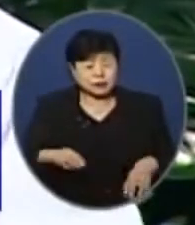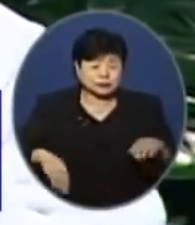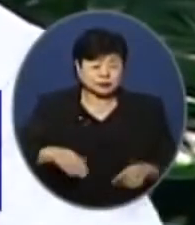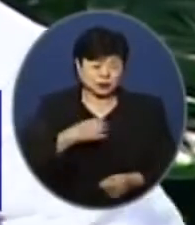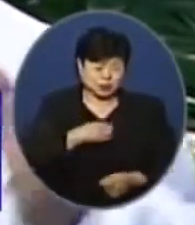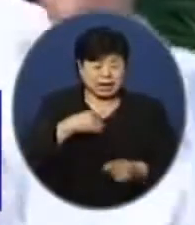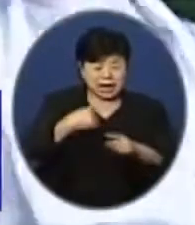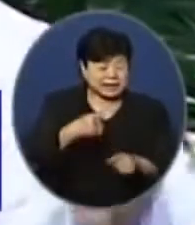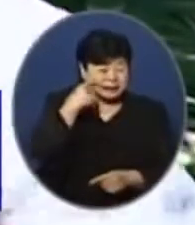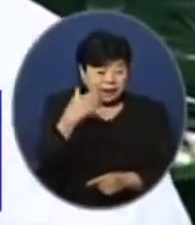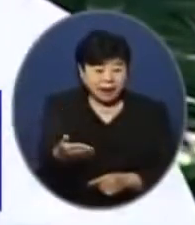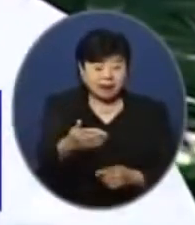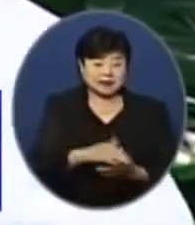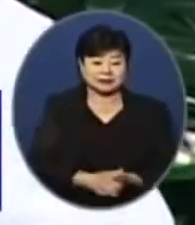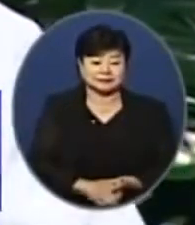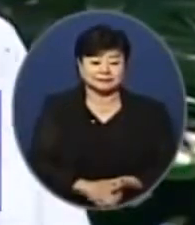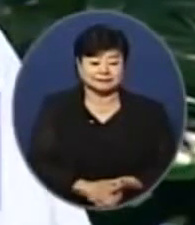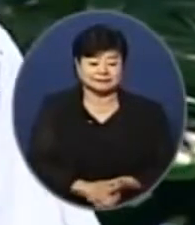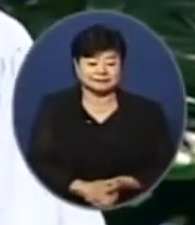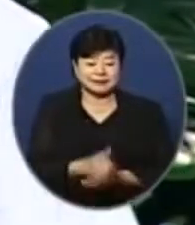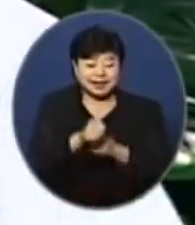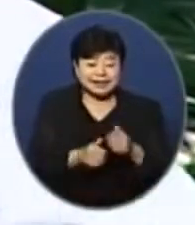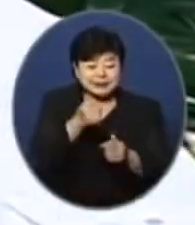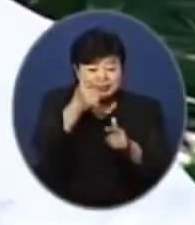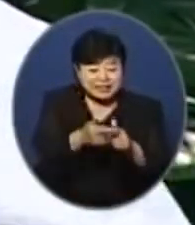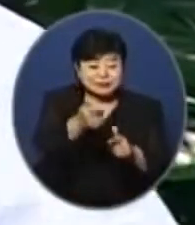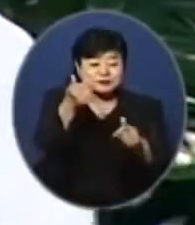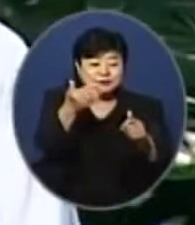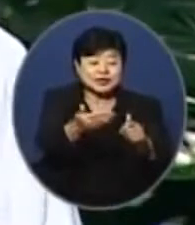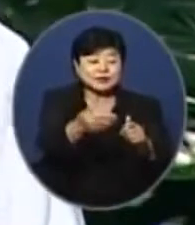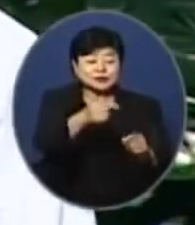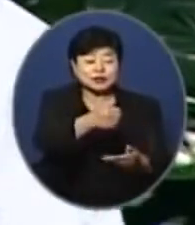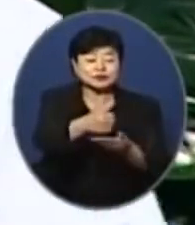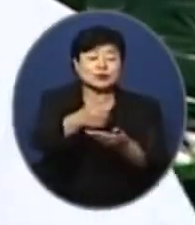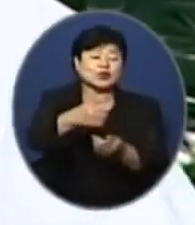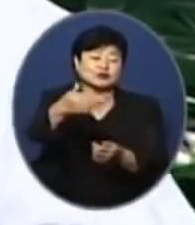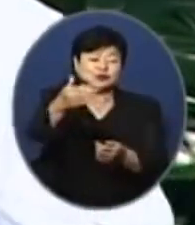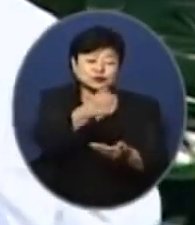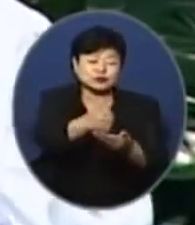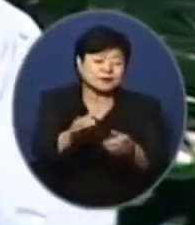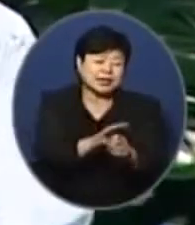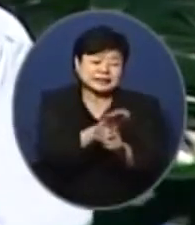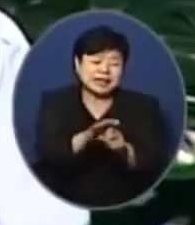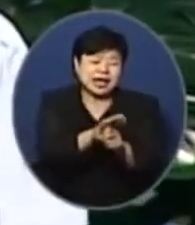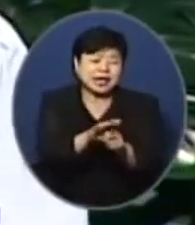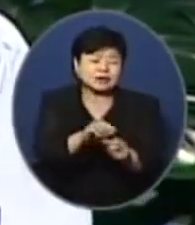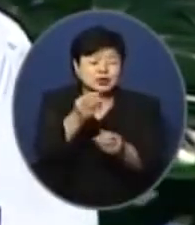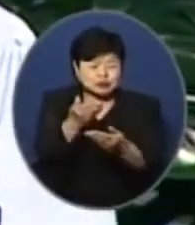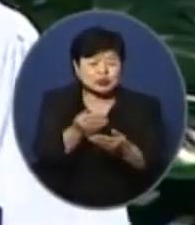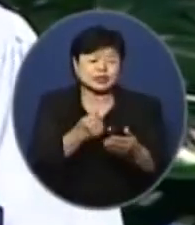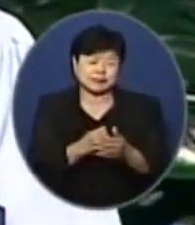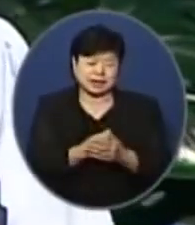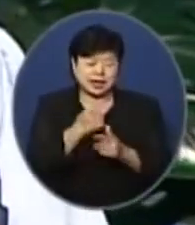적신이나 위험이나 칼이야. 하나님이 예수님을 우리에게 구제대로 보내주셔서 주님의 사랑으로 우리를 구원해주셨기